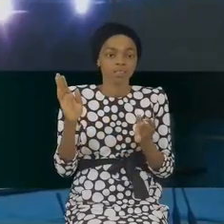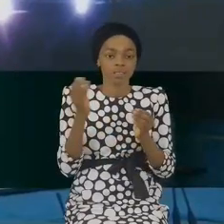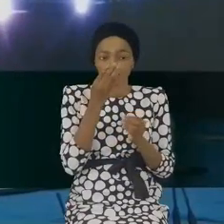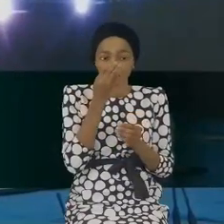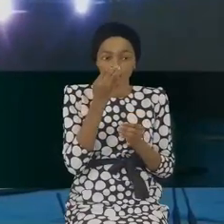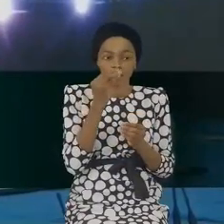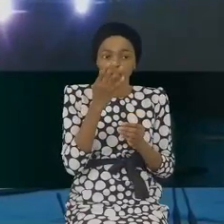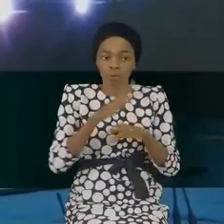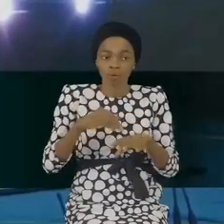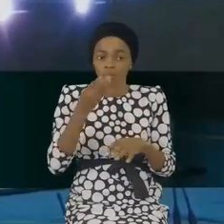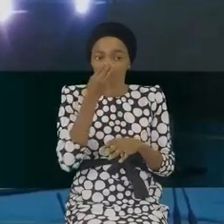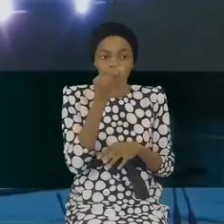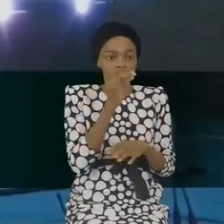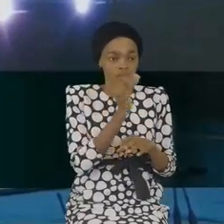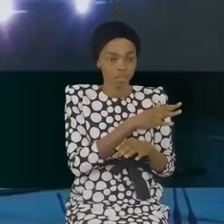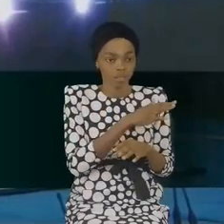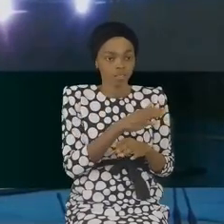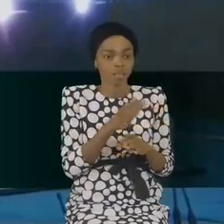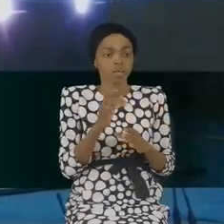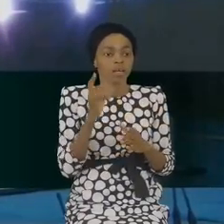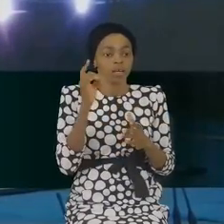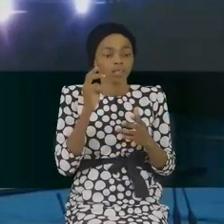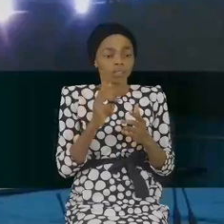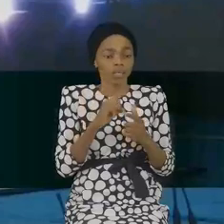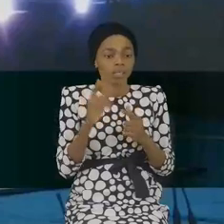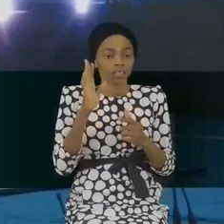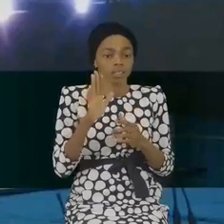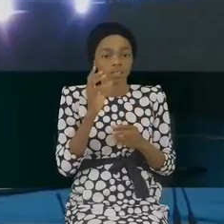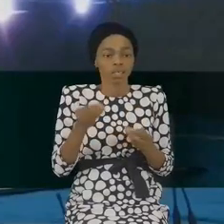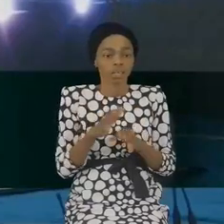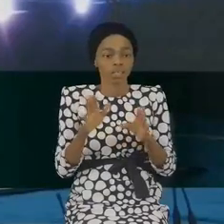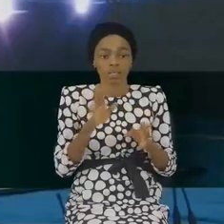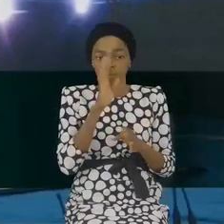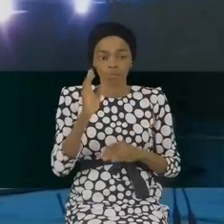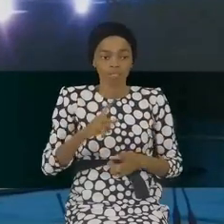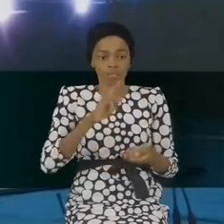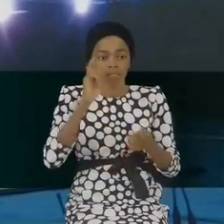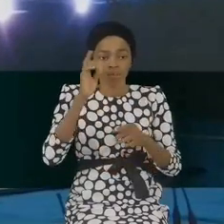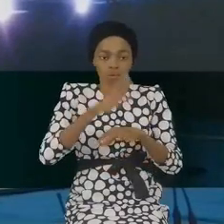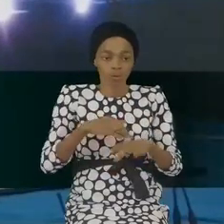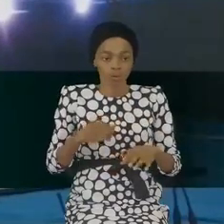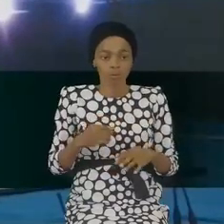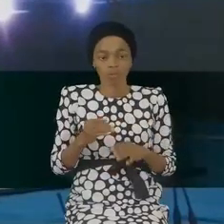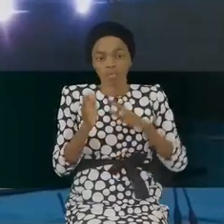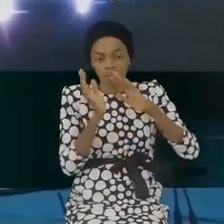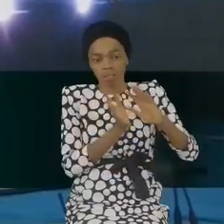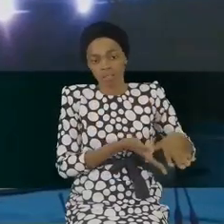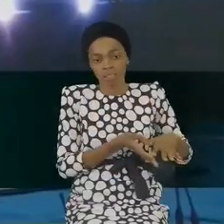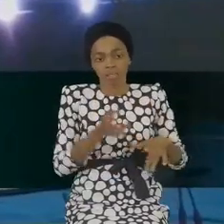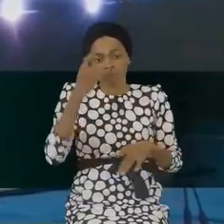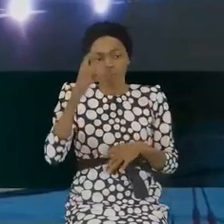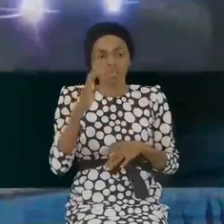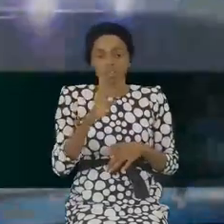terre désolation, mais on t'appellera mon plaisir en elle, et on